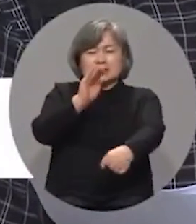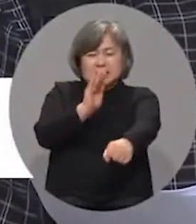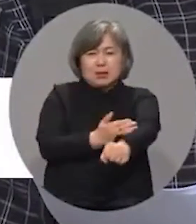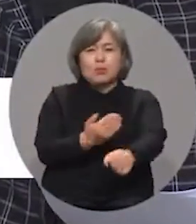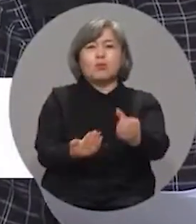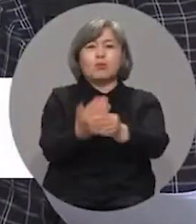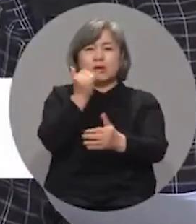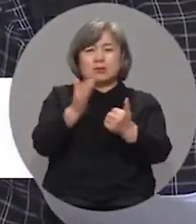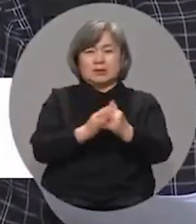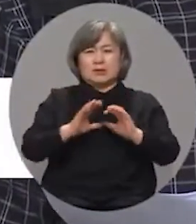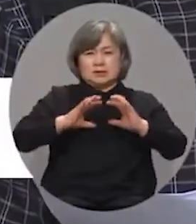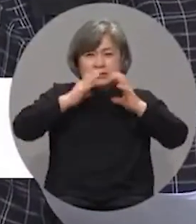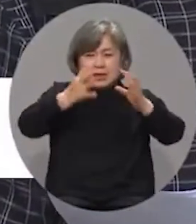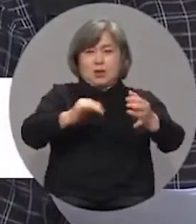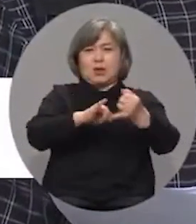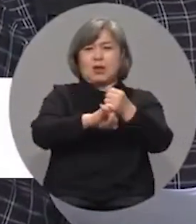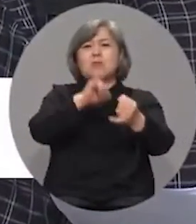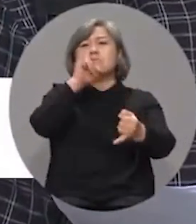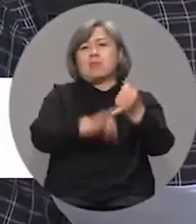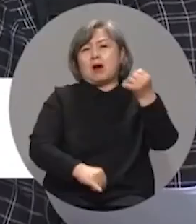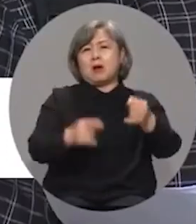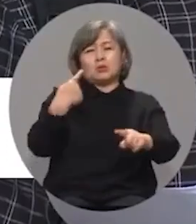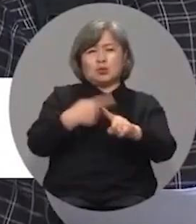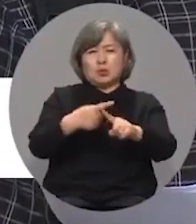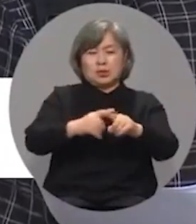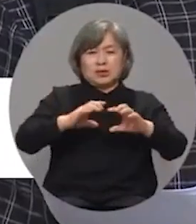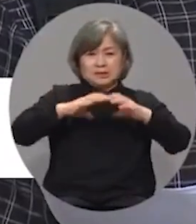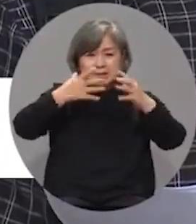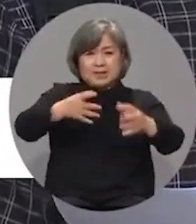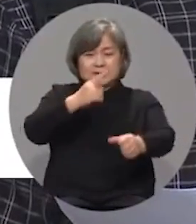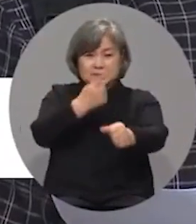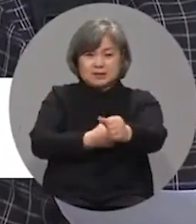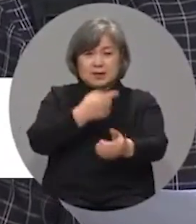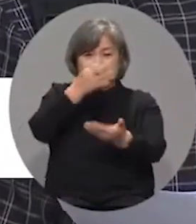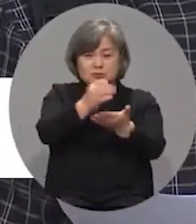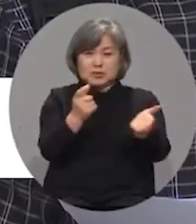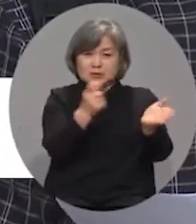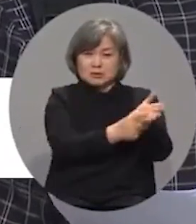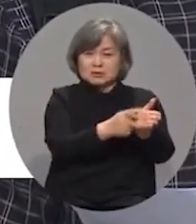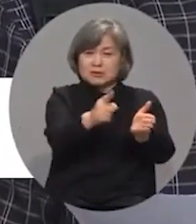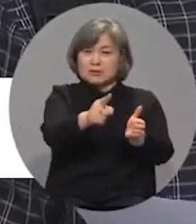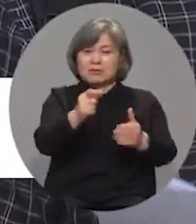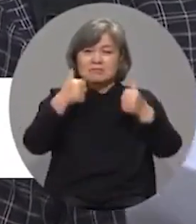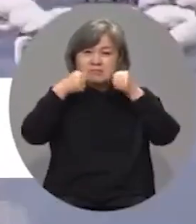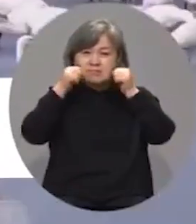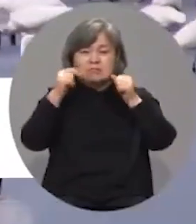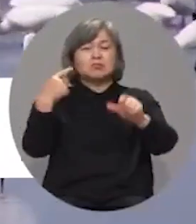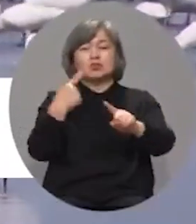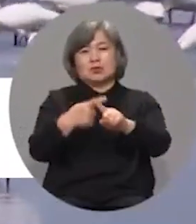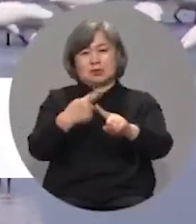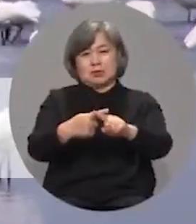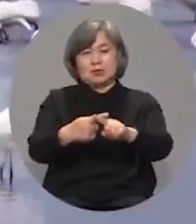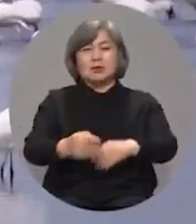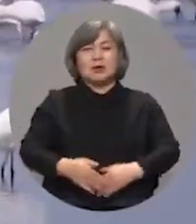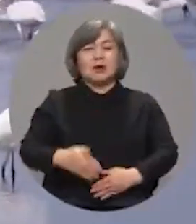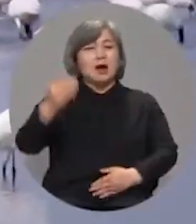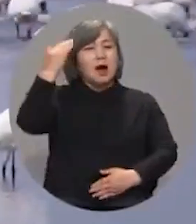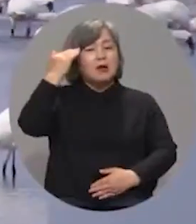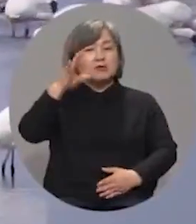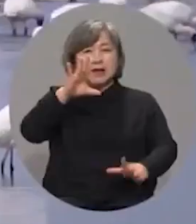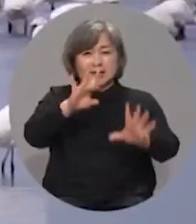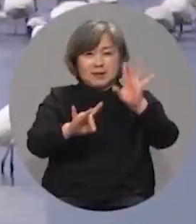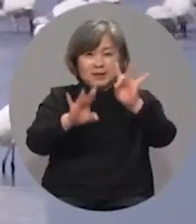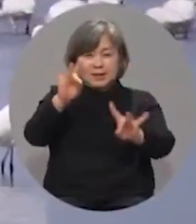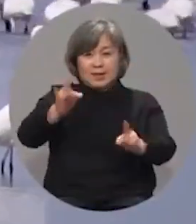전 세계와의 약속을 저버리고 세계자연유산 등재를 김원 하는 일이 될 것이다 한국의 갯벌이